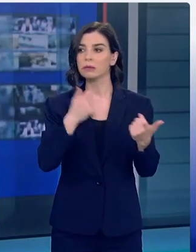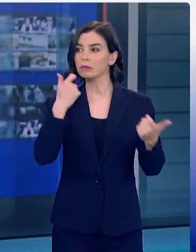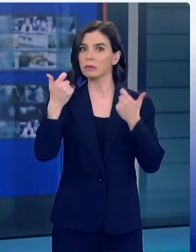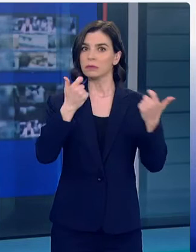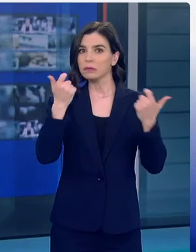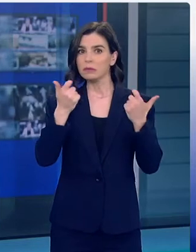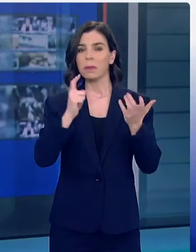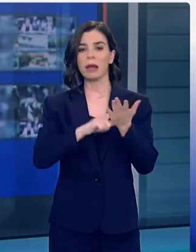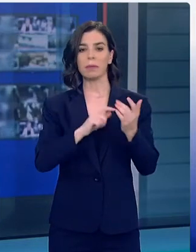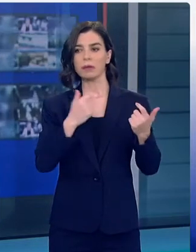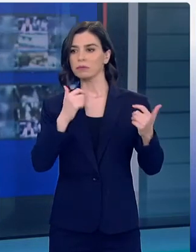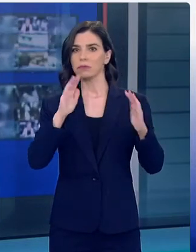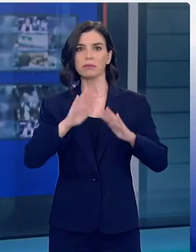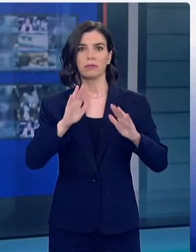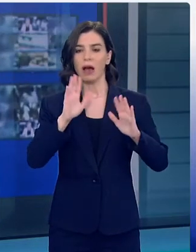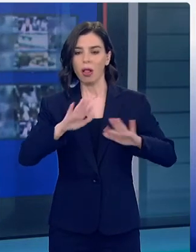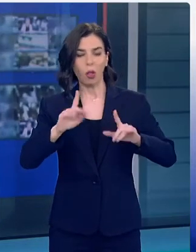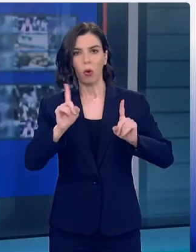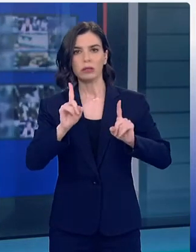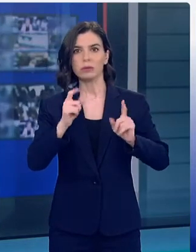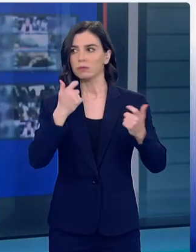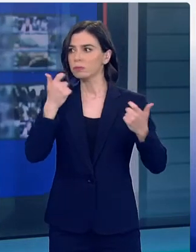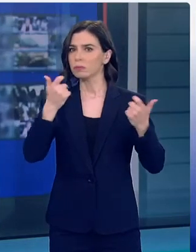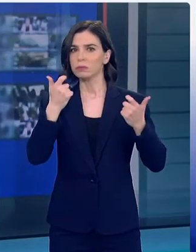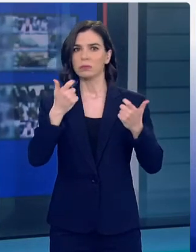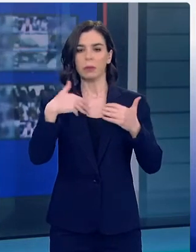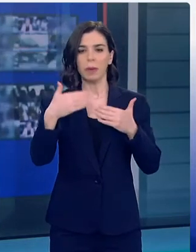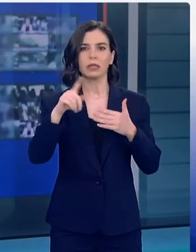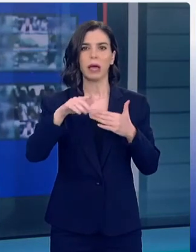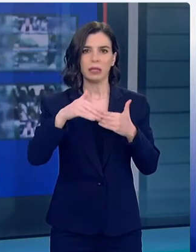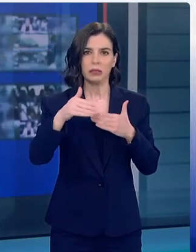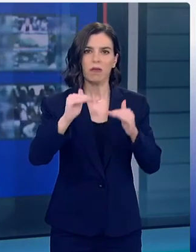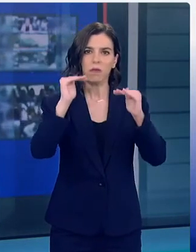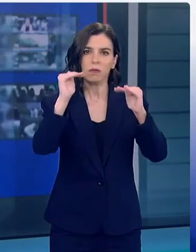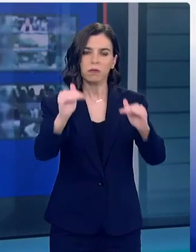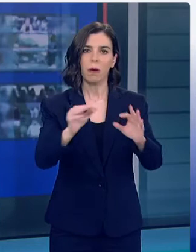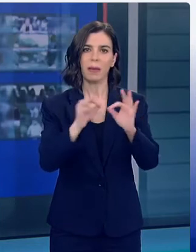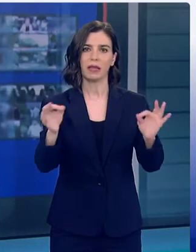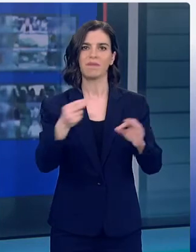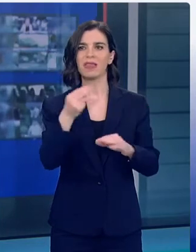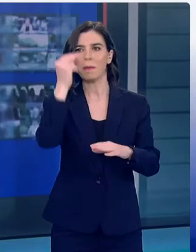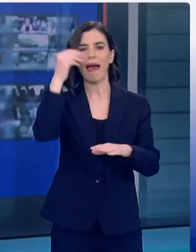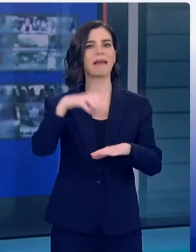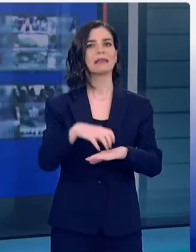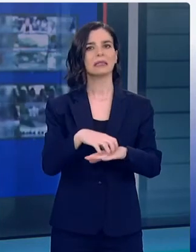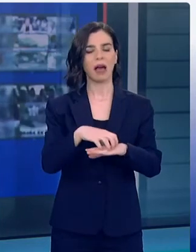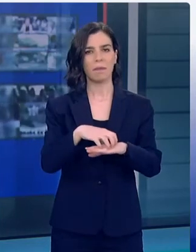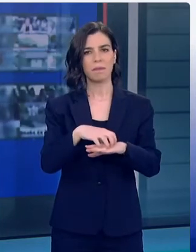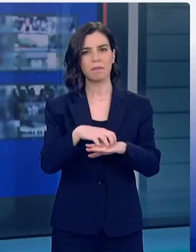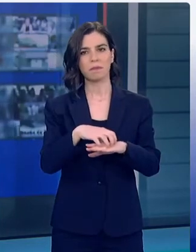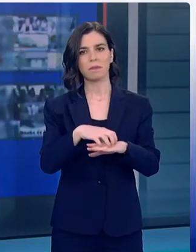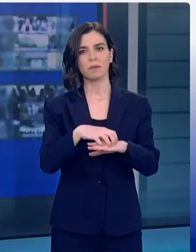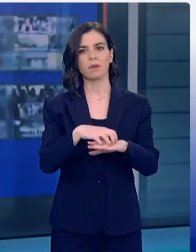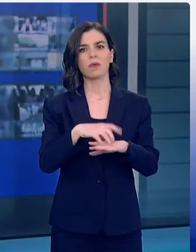εγρήγωση, χρειάζεται επιφυλακή, δεν χρειάζεται ψυχασμός τα επόμενα 24 ώρα. Τώρα, όσον αφορά στα επιχειρησιακά ζητήματα, όπως